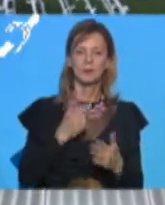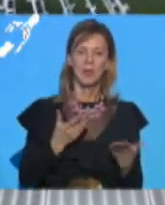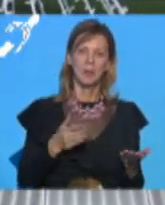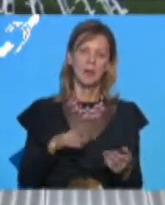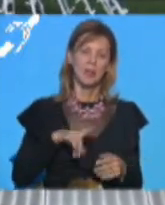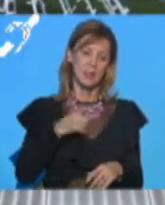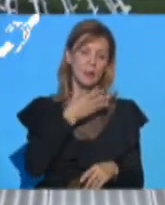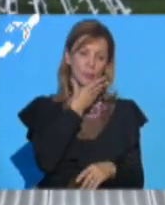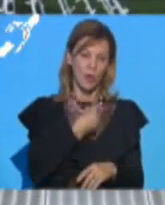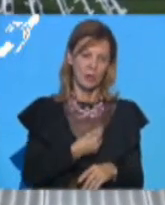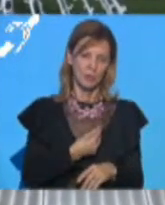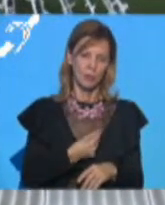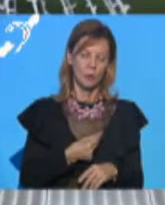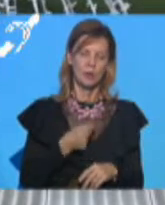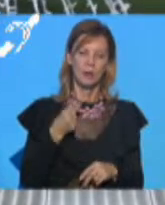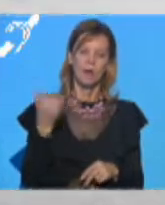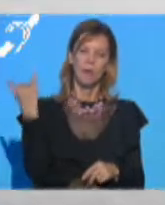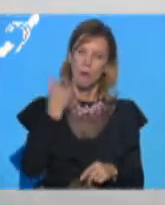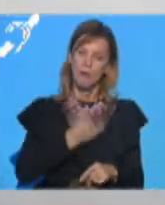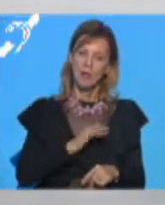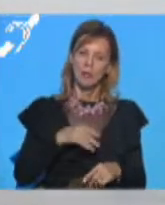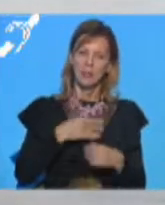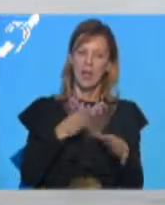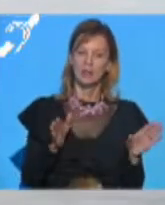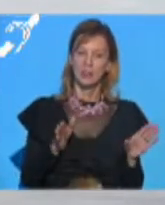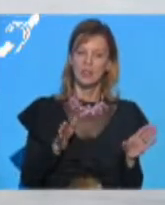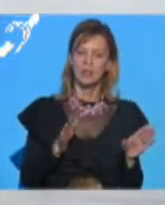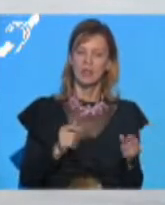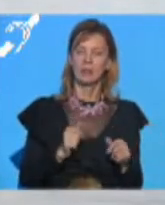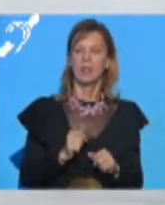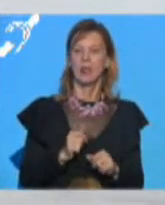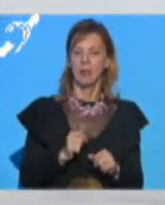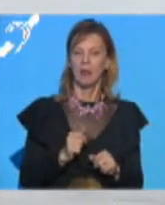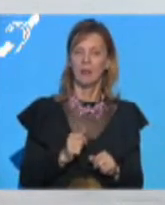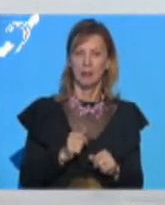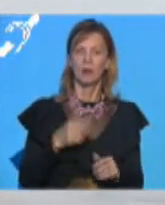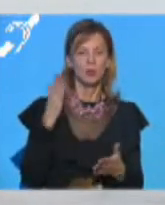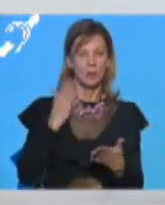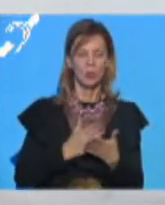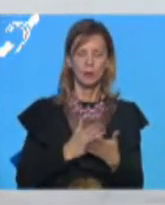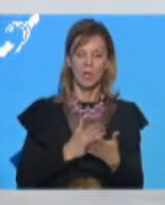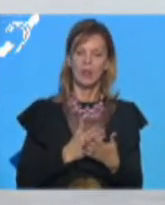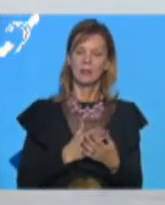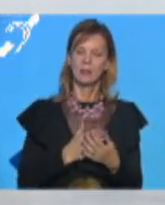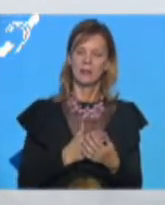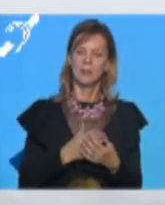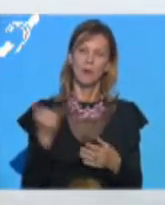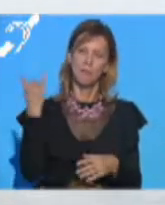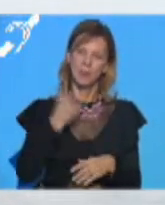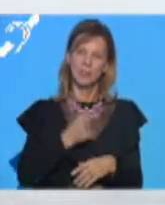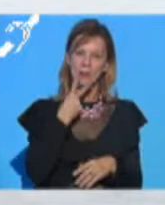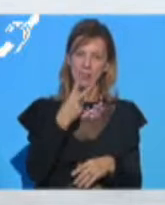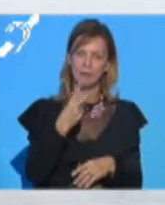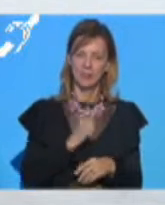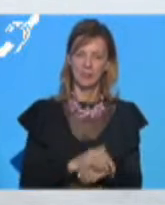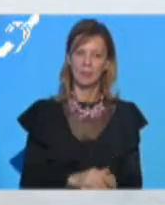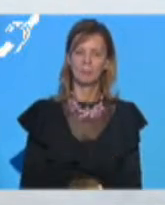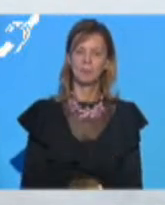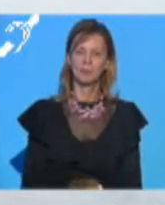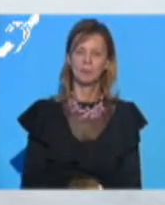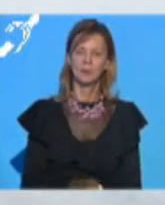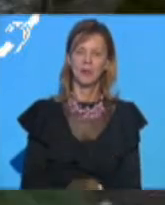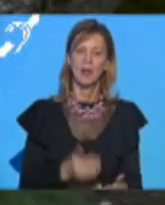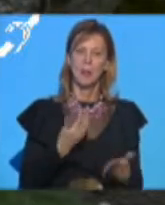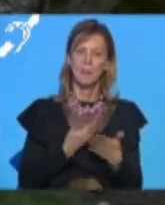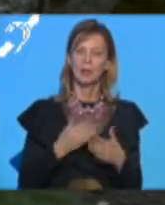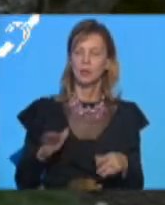Ceva frumos. Vom veni la deschidere. Nu vom sta cât va fi deschiderea, dar vom veni. Vedem și noi despre ce e vorba.